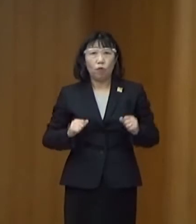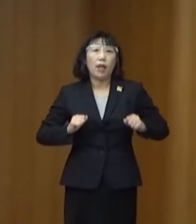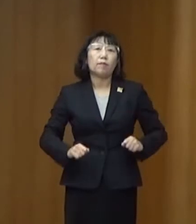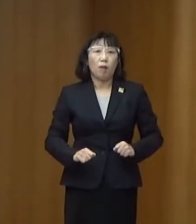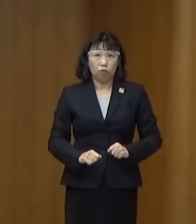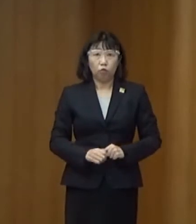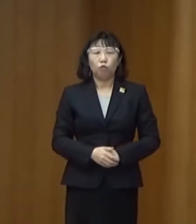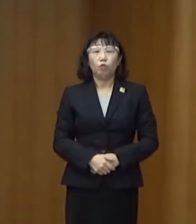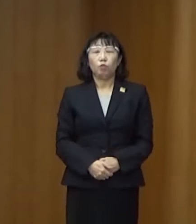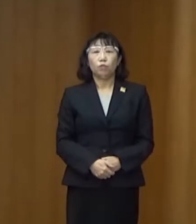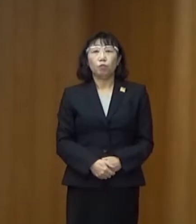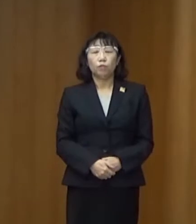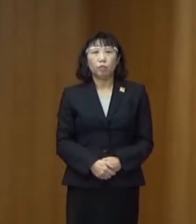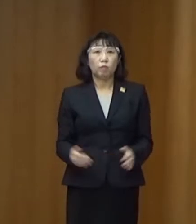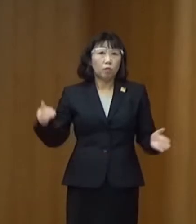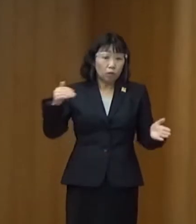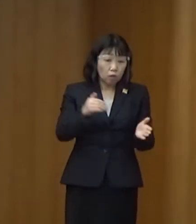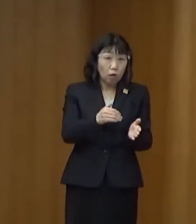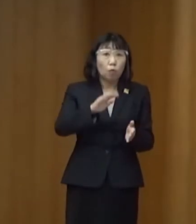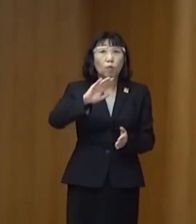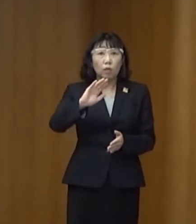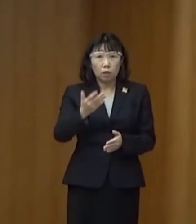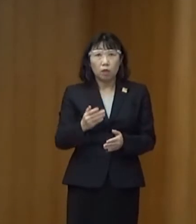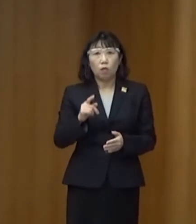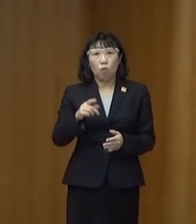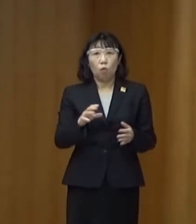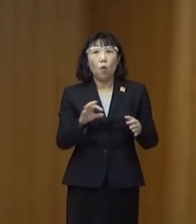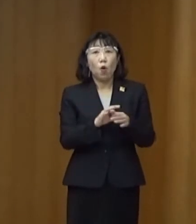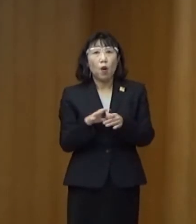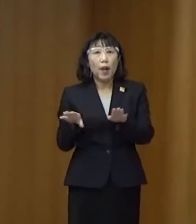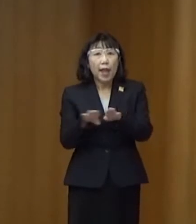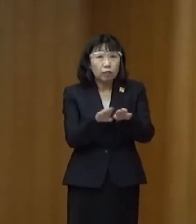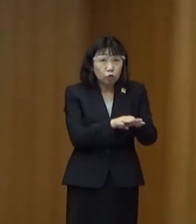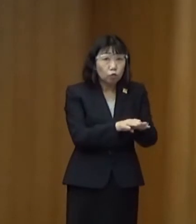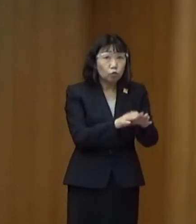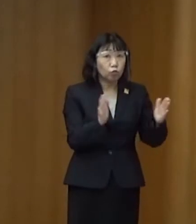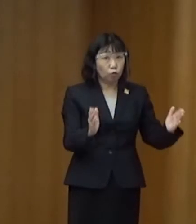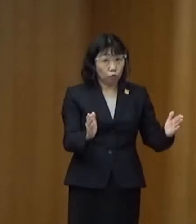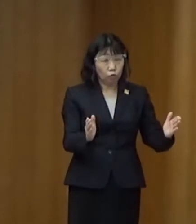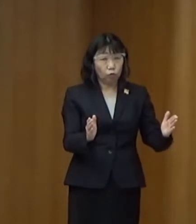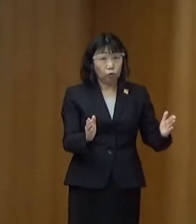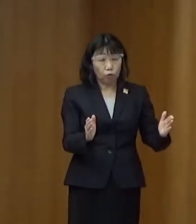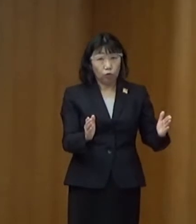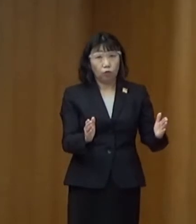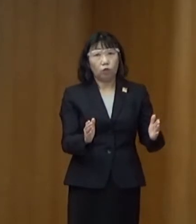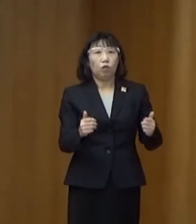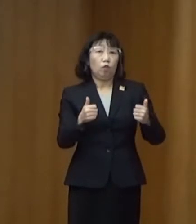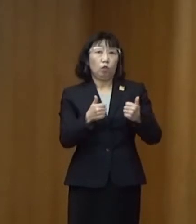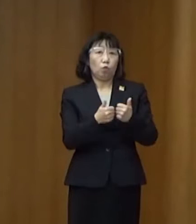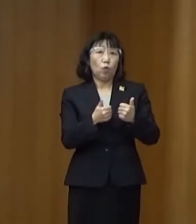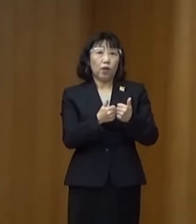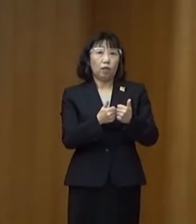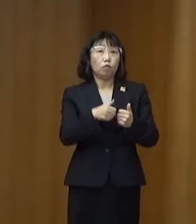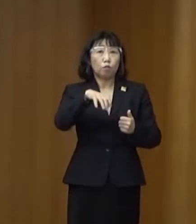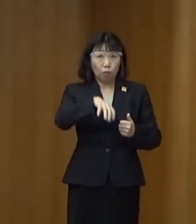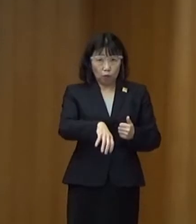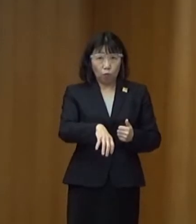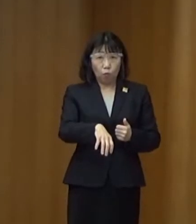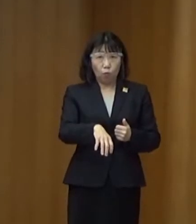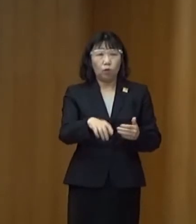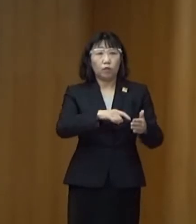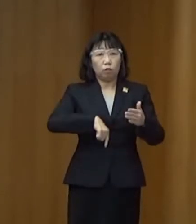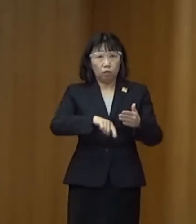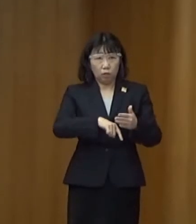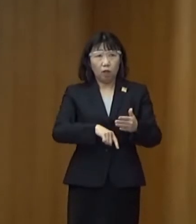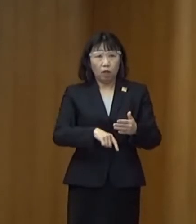。最後でございますけれども、この連休中、受診相談でございます。